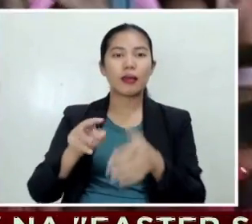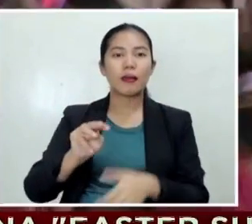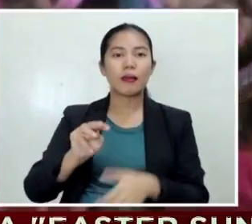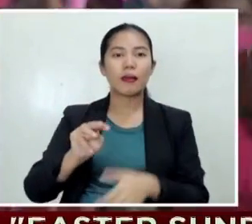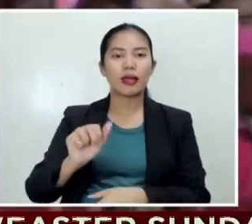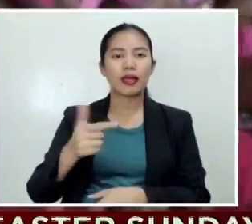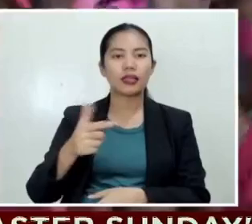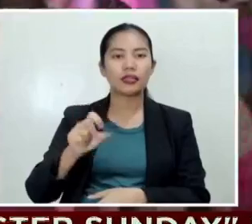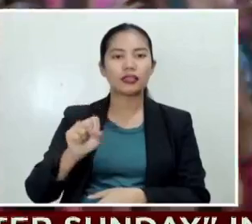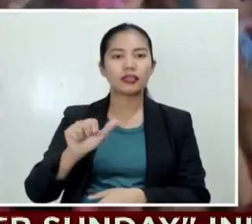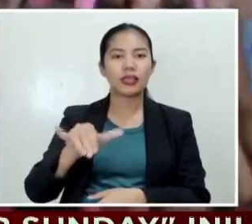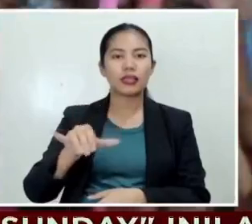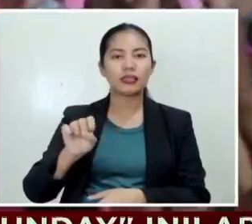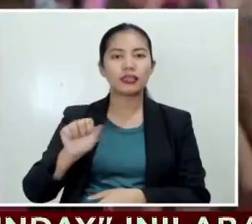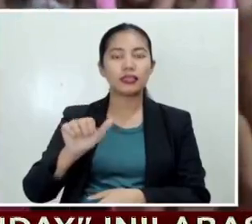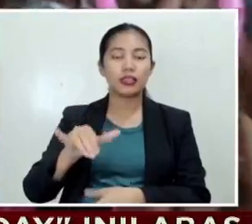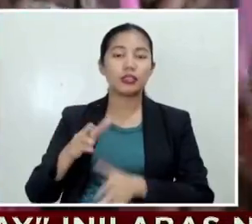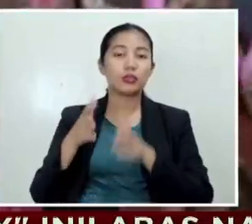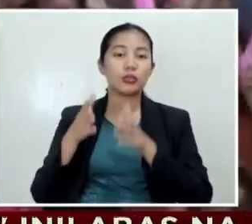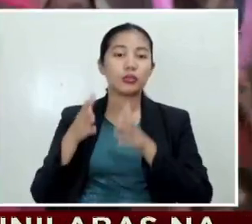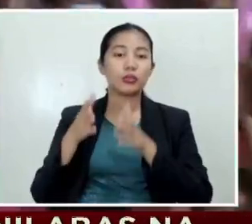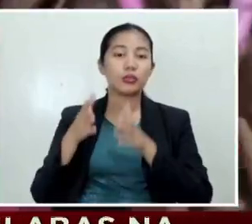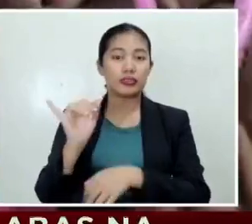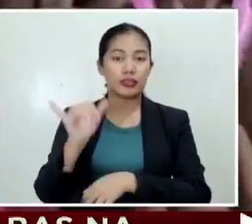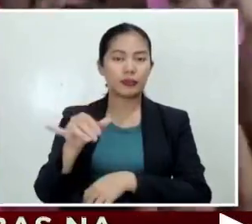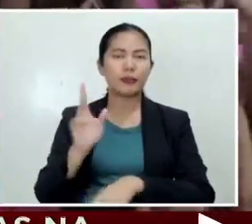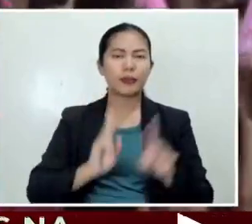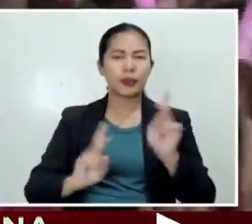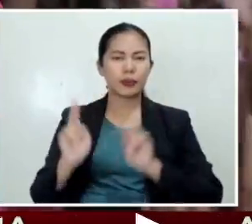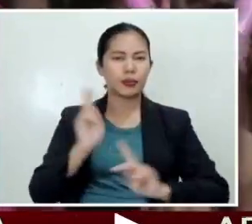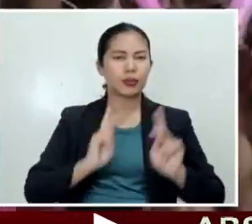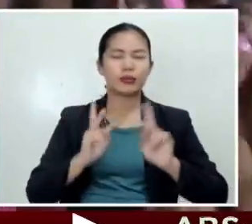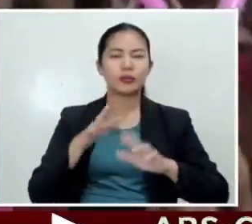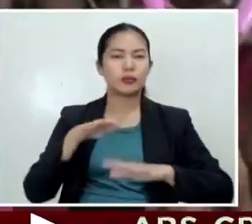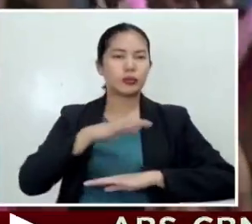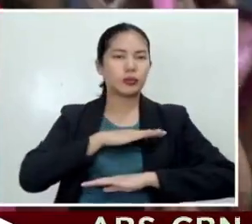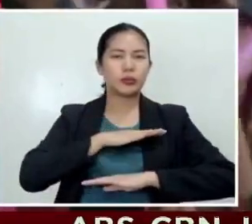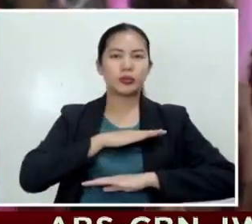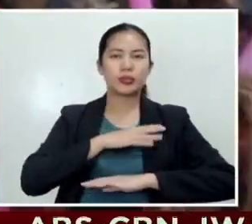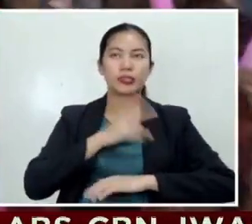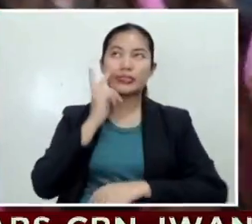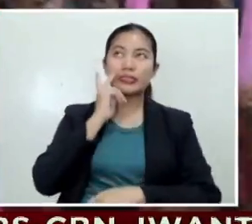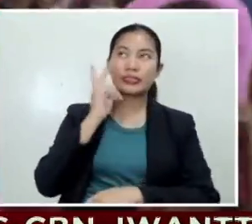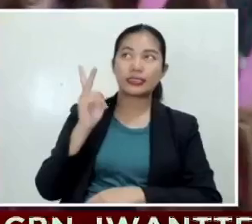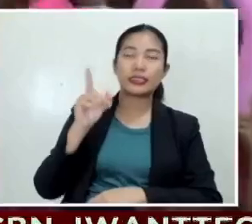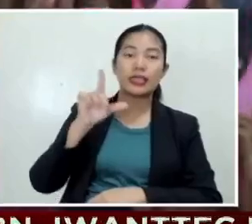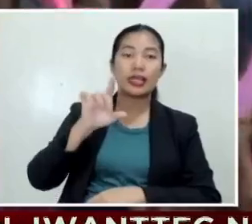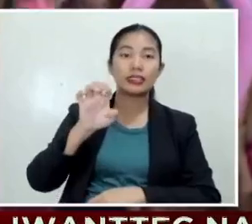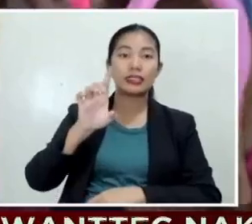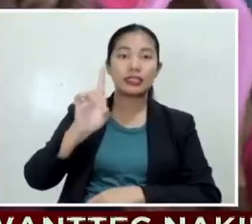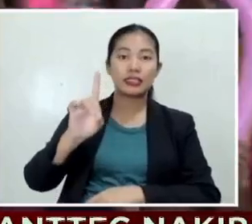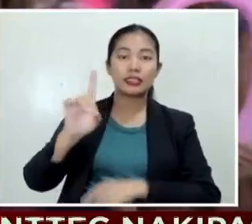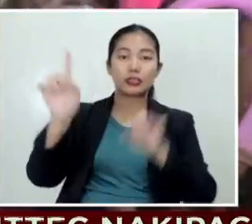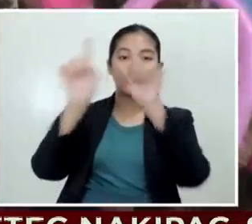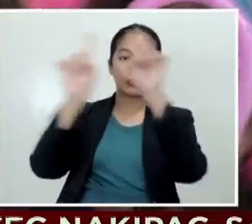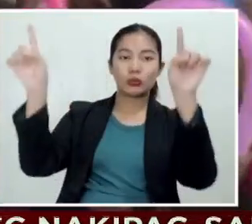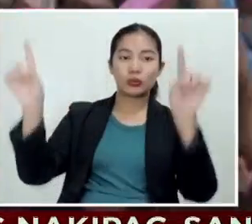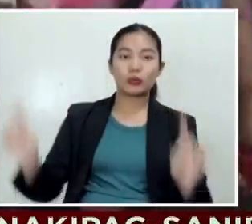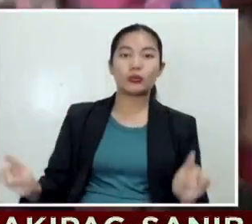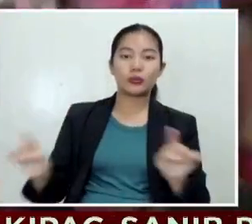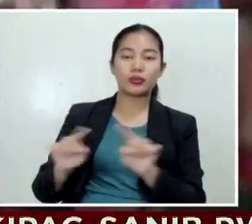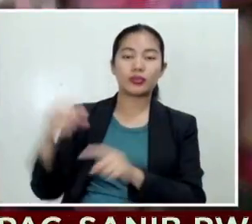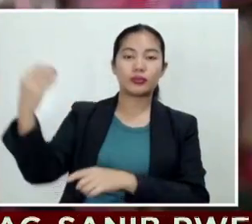kung saan ay dito na rin yung mga tao, kontento na rin sila sa nakikita nilang LED screen. Mga 1 kilometro o mahigit